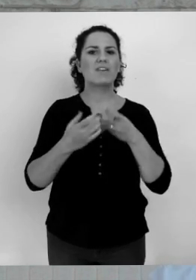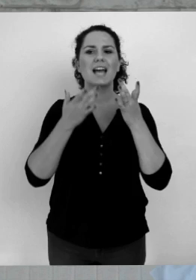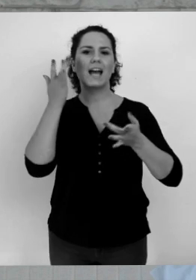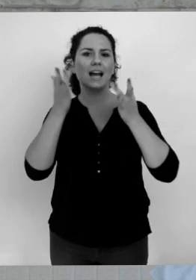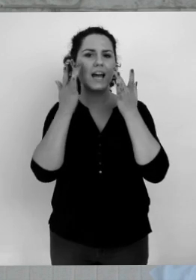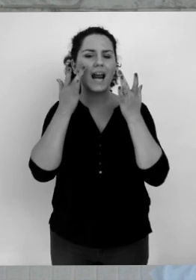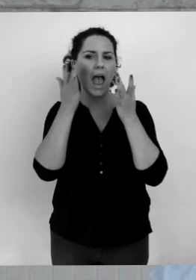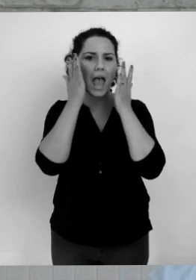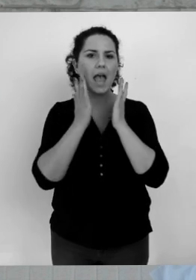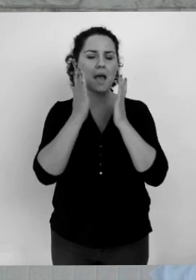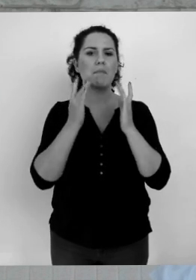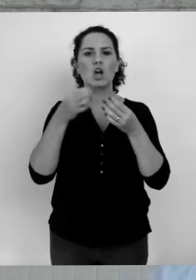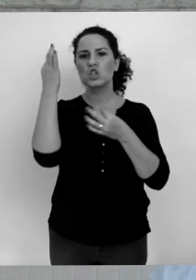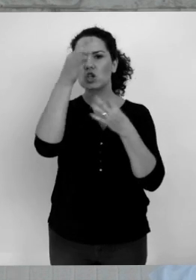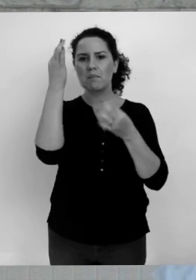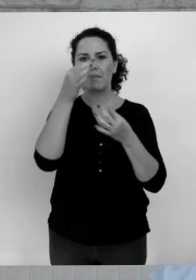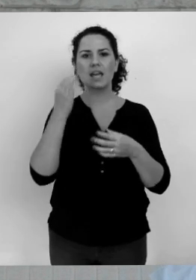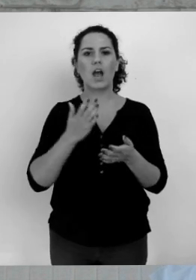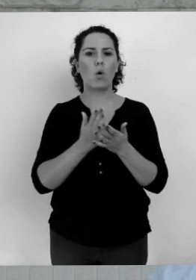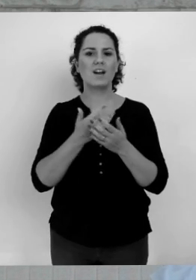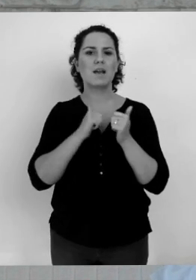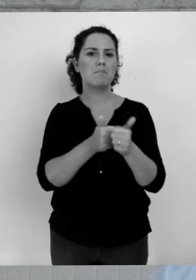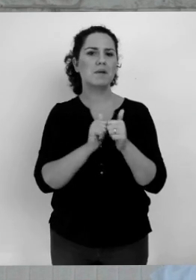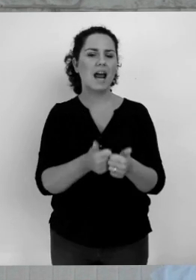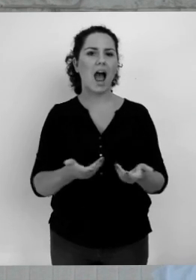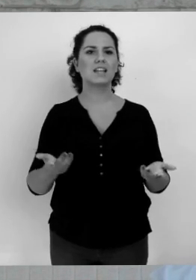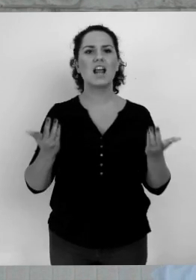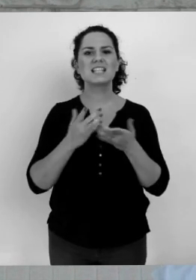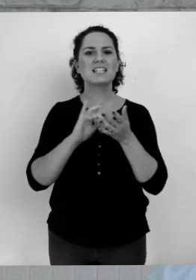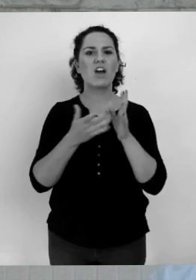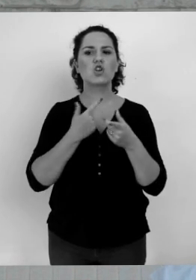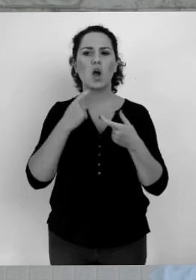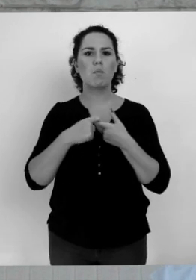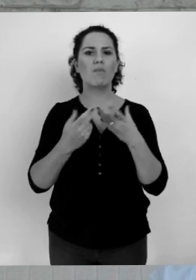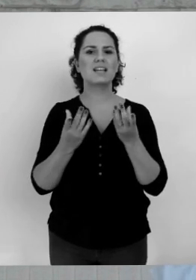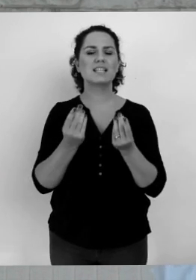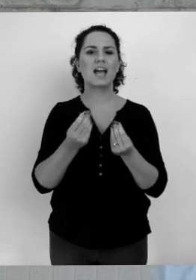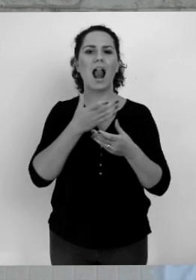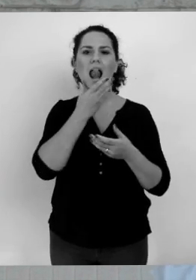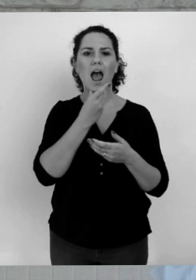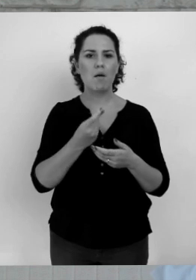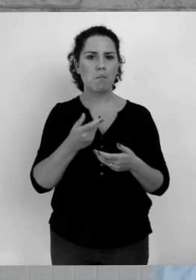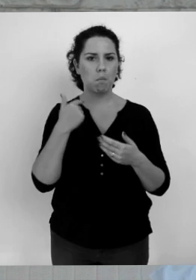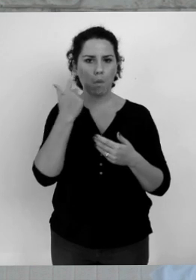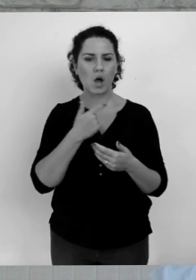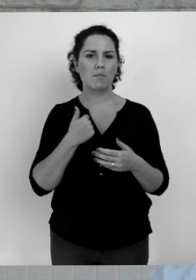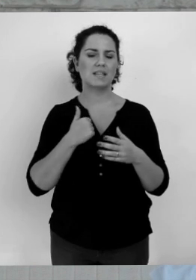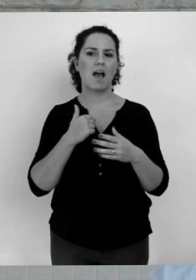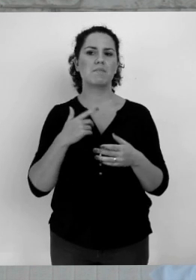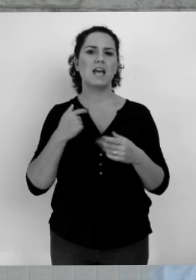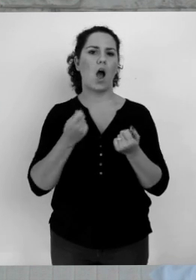kremom, sa šminkom. Uvijek sam pratila sve što je povezano sa ljepotom. Pa sam se odrušila